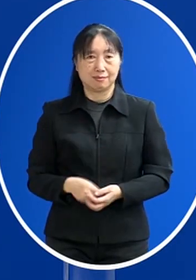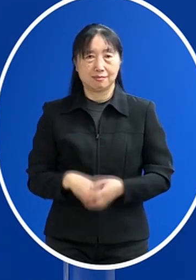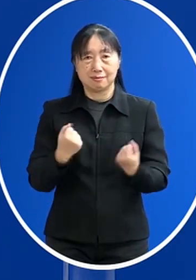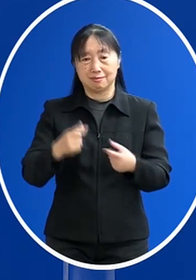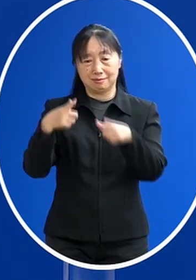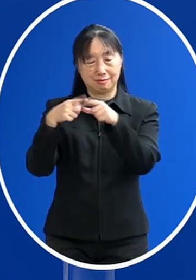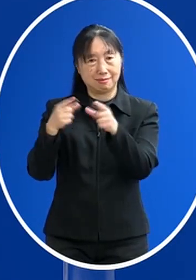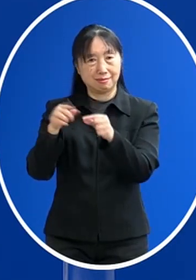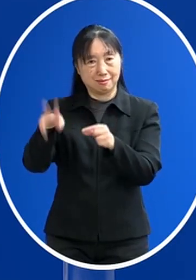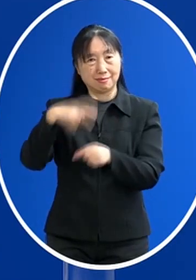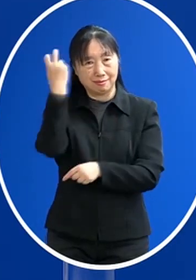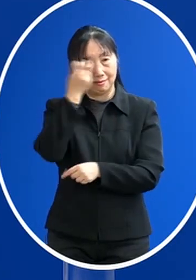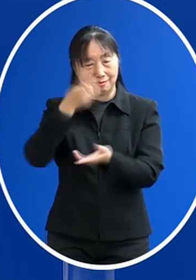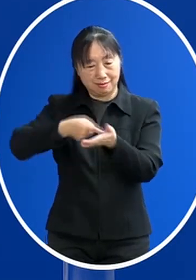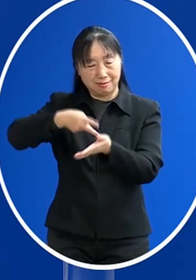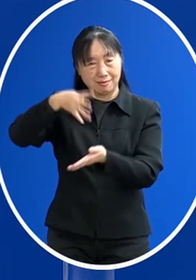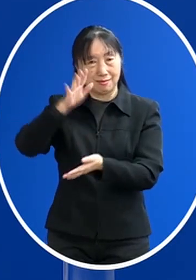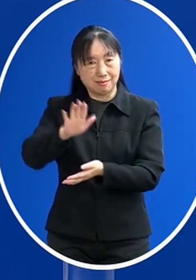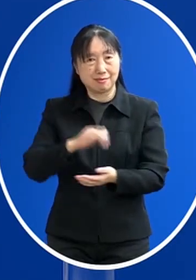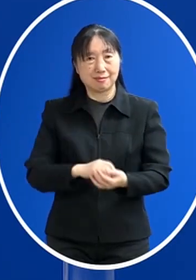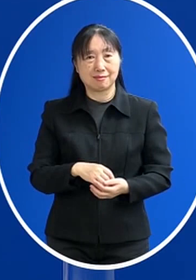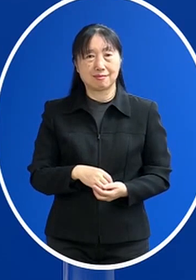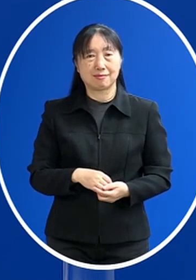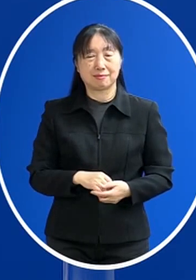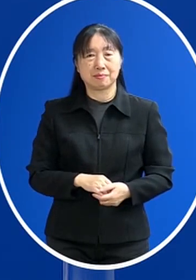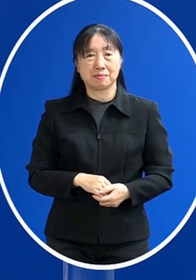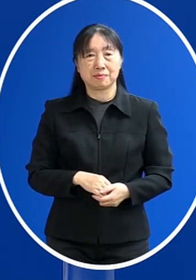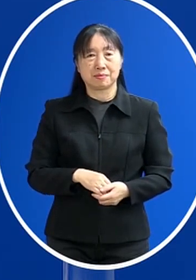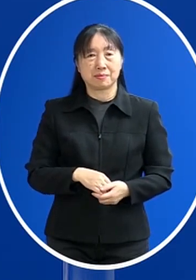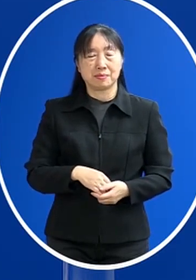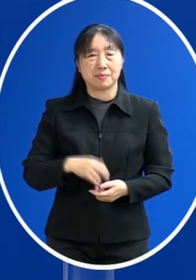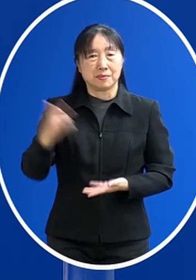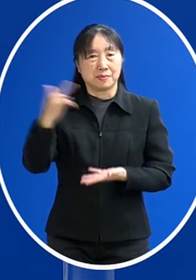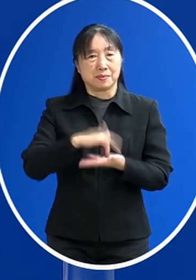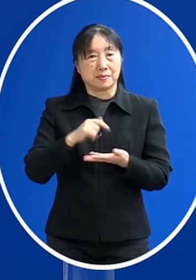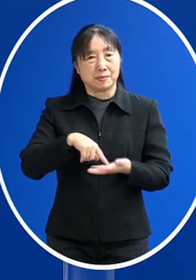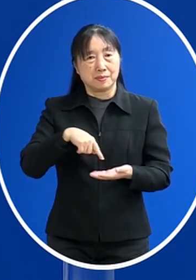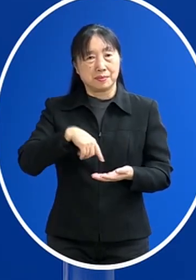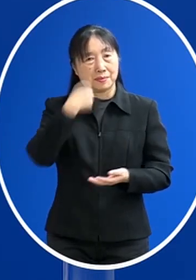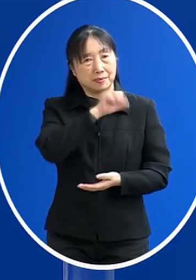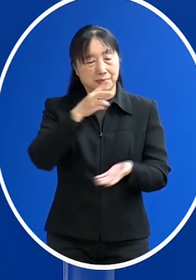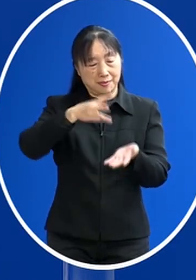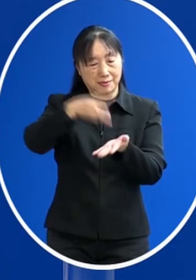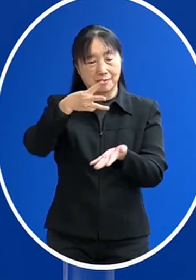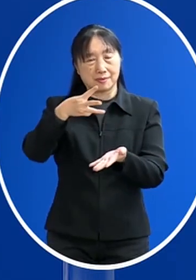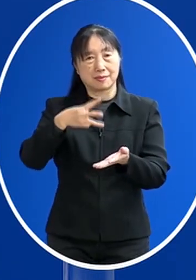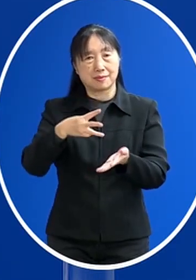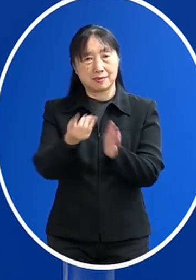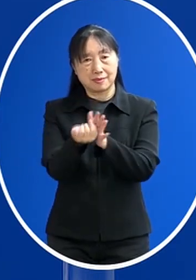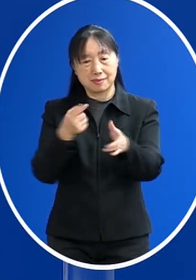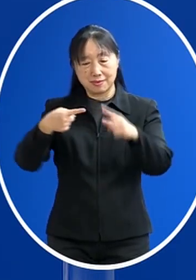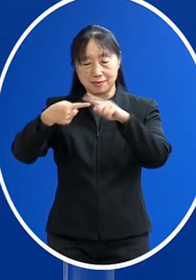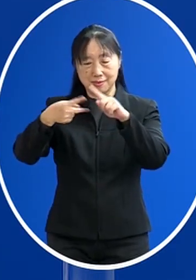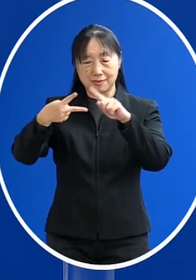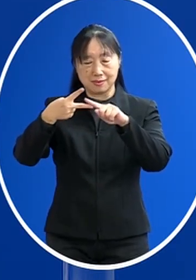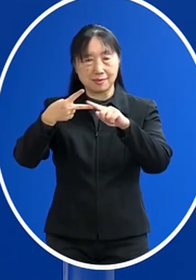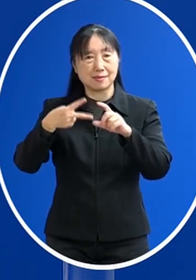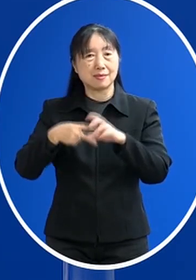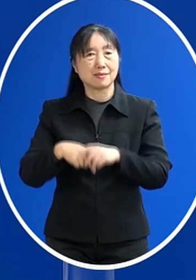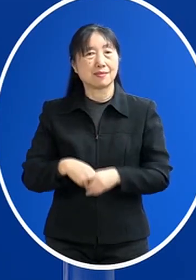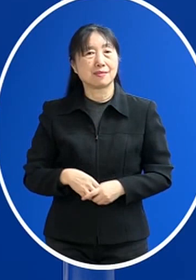本有检验了好多次啊、哦。那台湾的这两。台湾总共三次了，前面两次主要是因